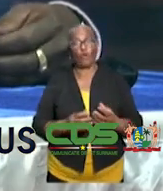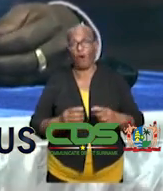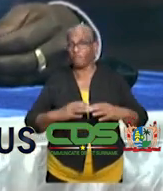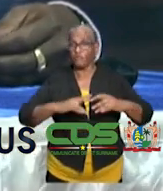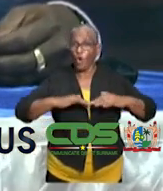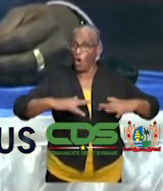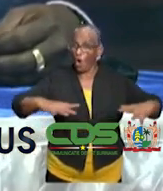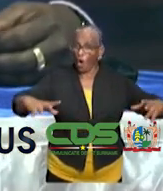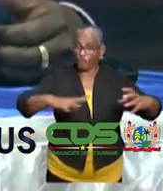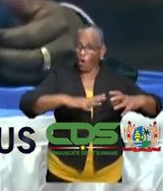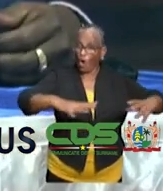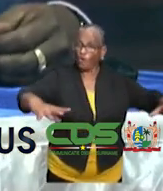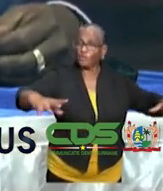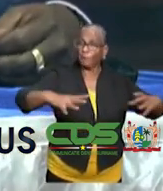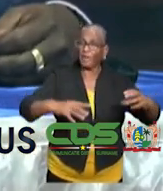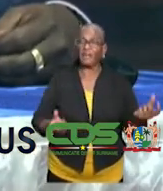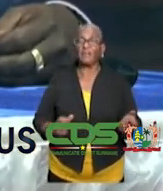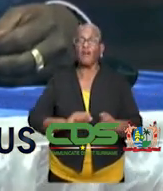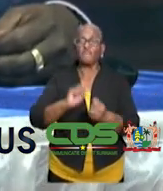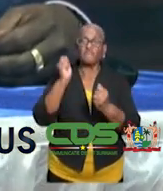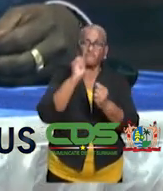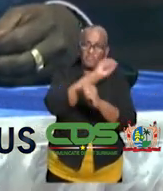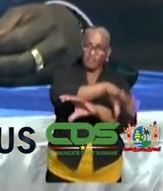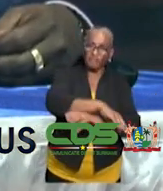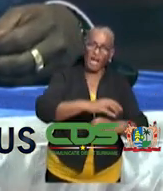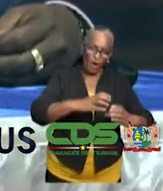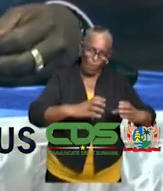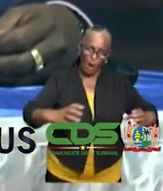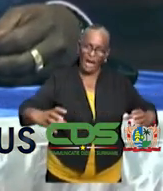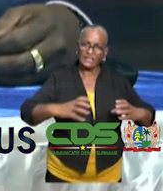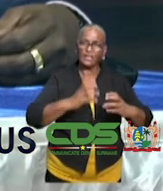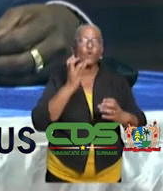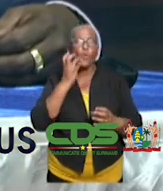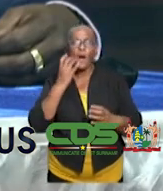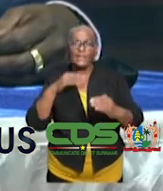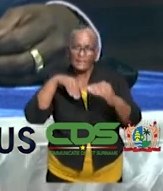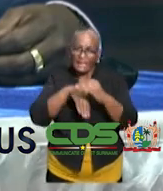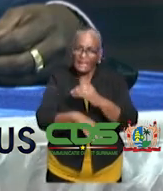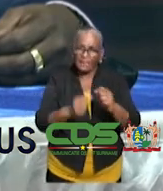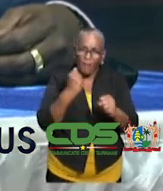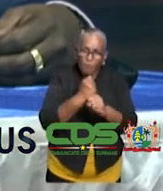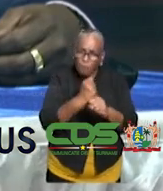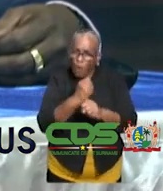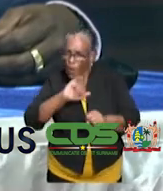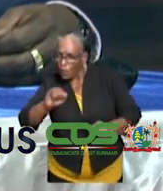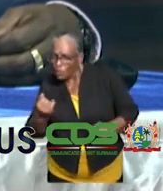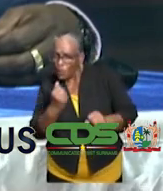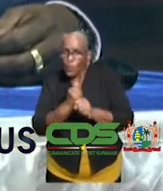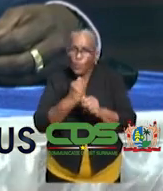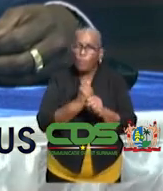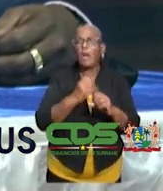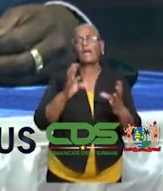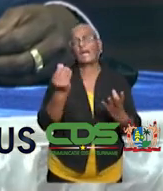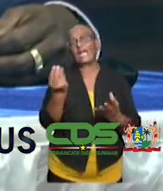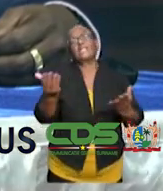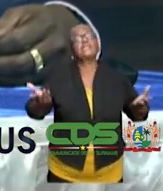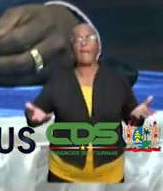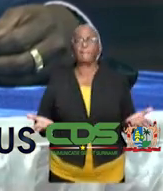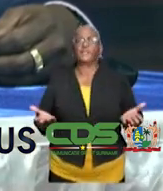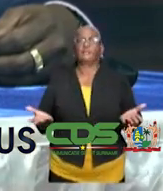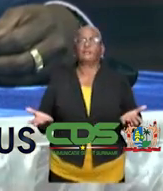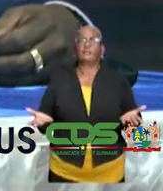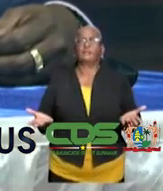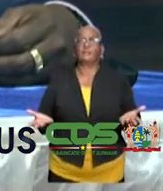Uitbreidingsinvesteringen die blijven uit, vervangingsinvesteringen die blijven uit. En deze investeringen